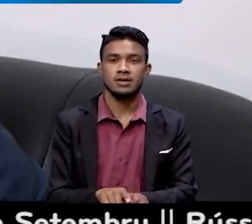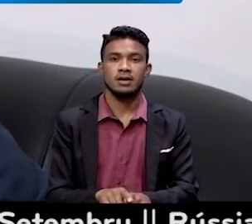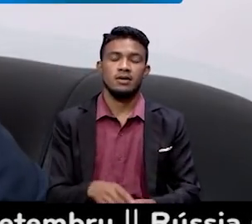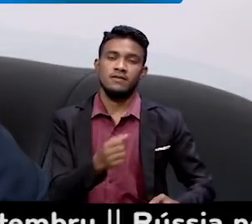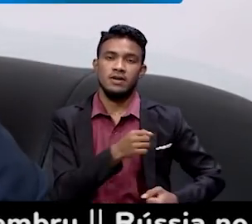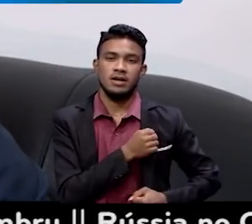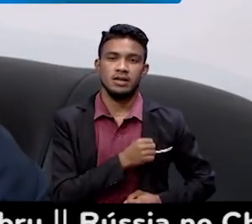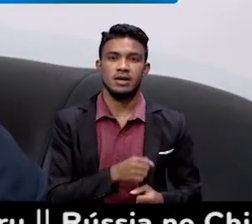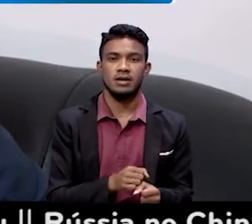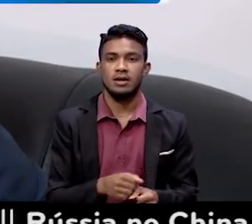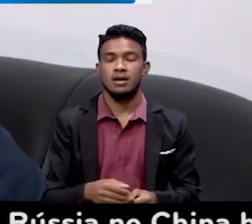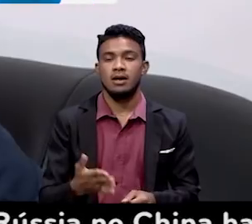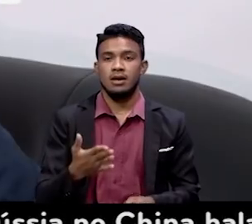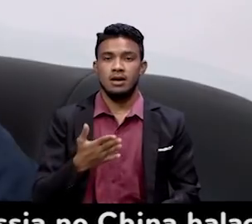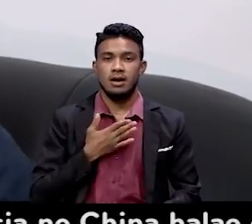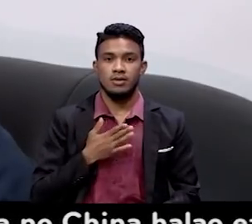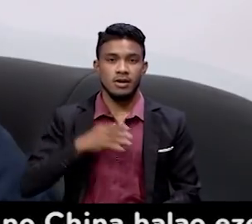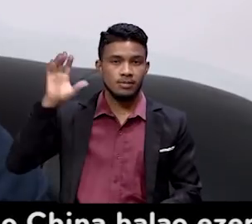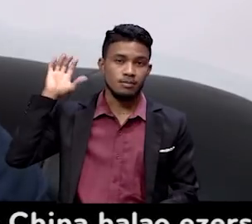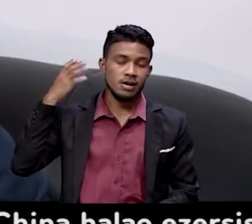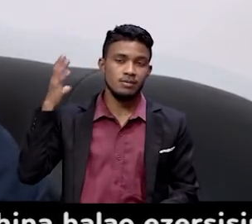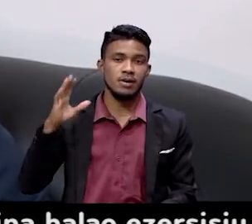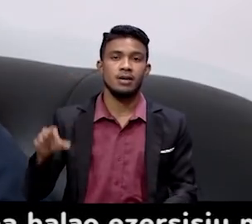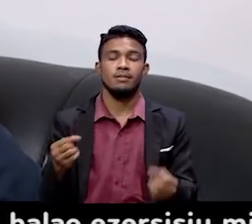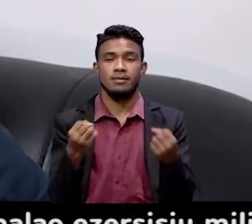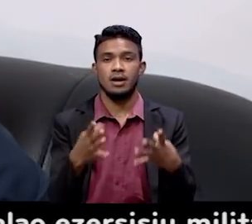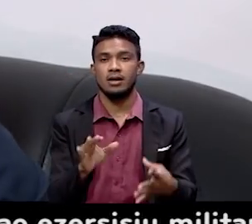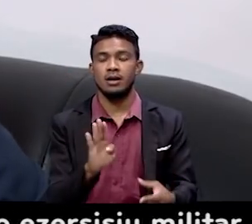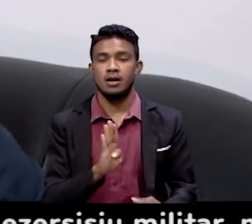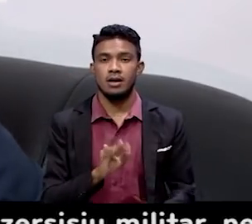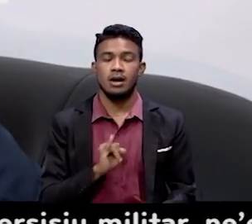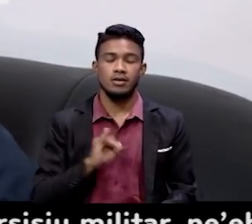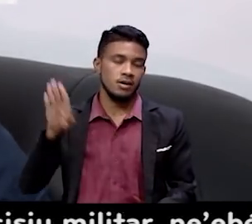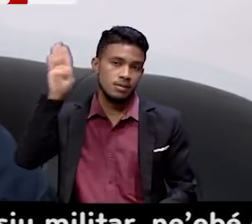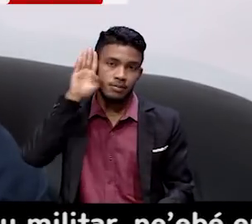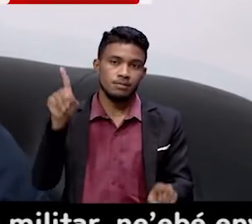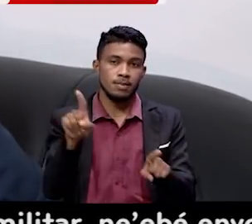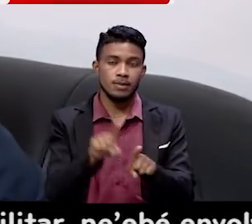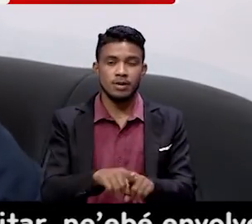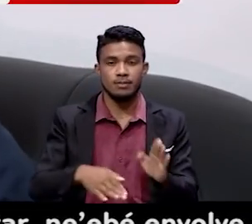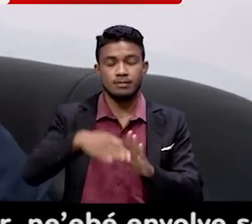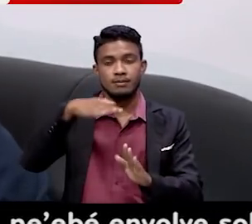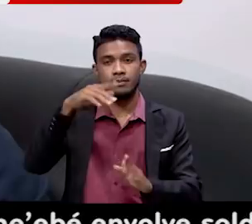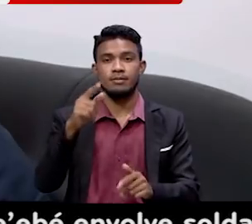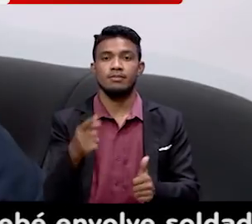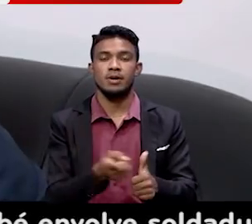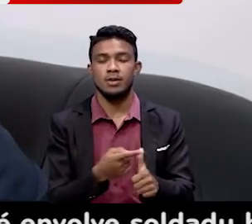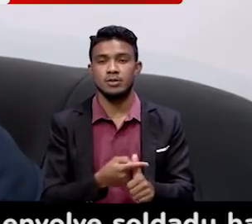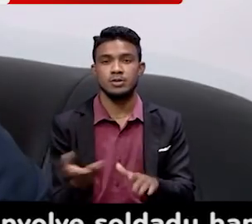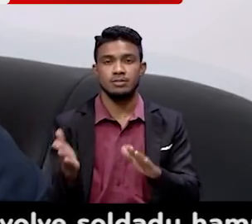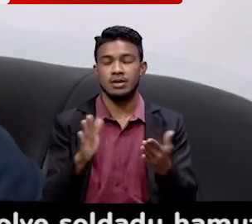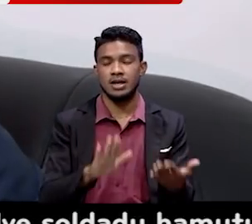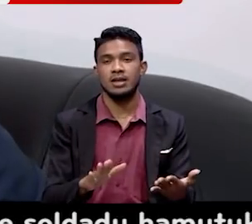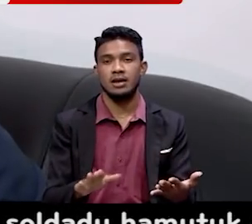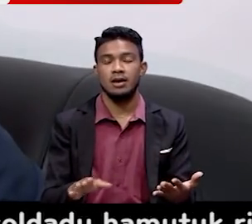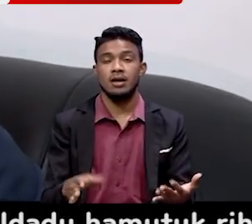hauni prima lubukida hauni bin rasik mos mate lo mate la conde to agora